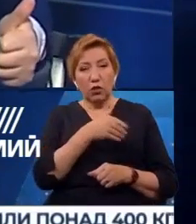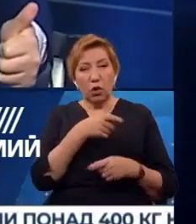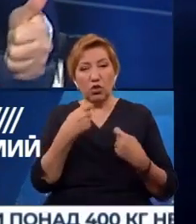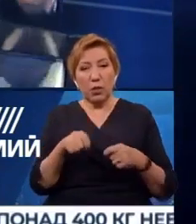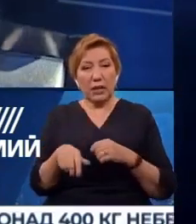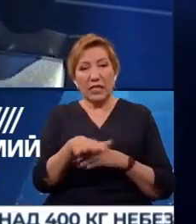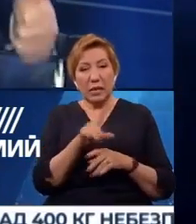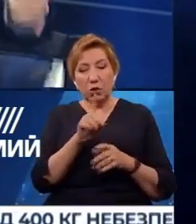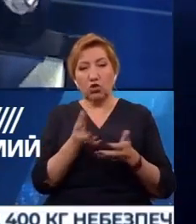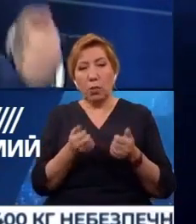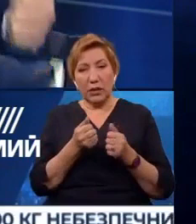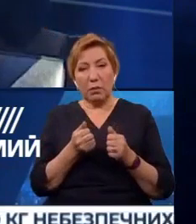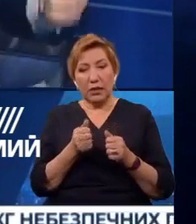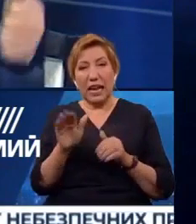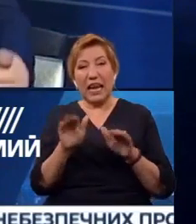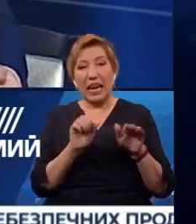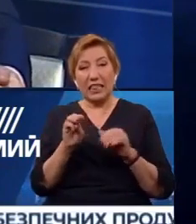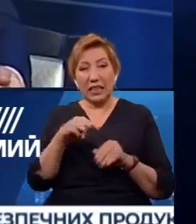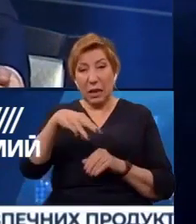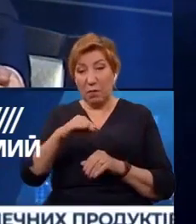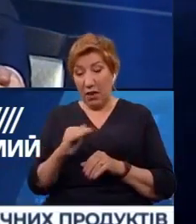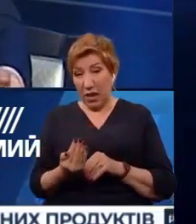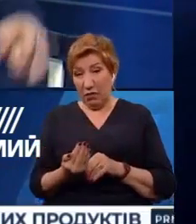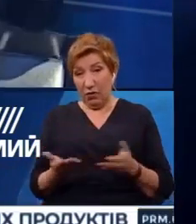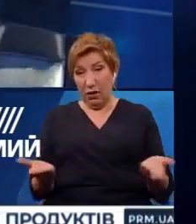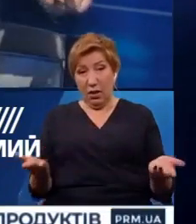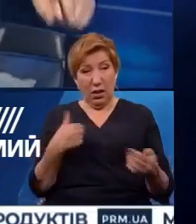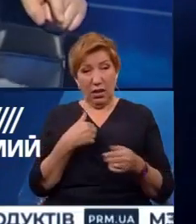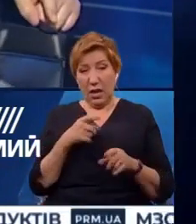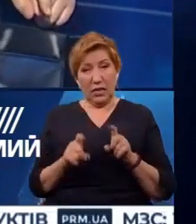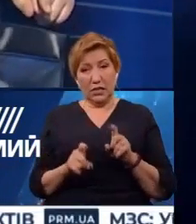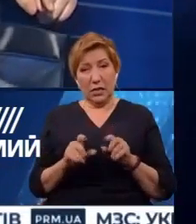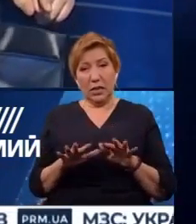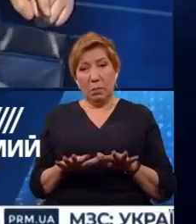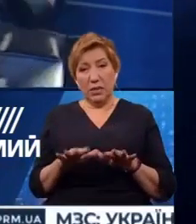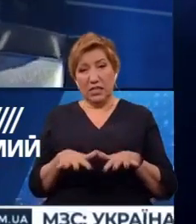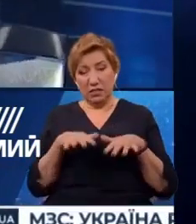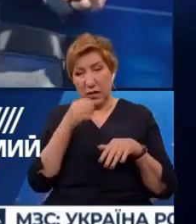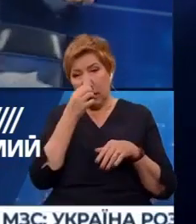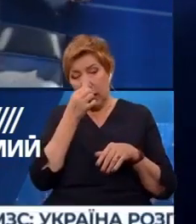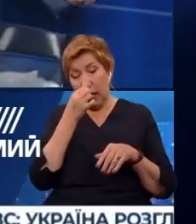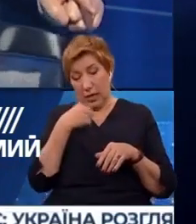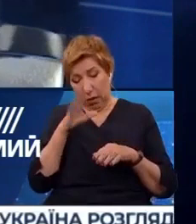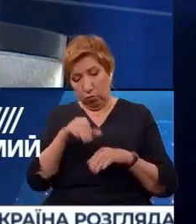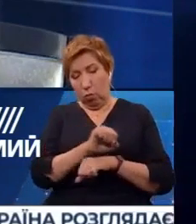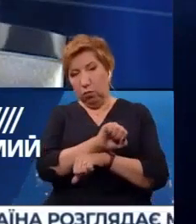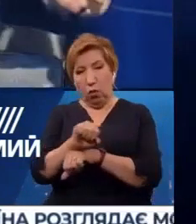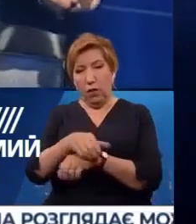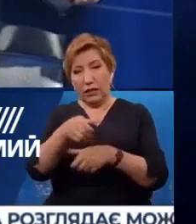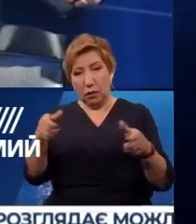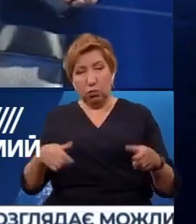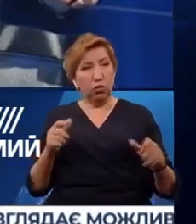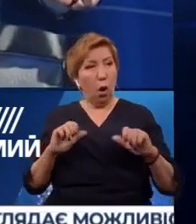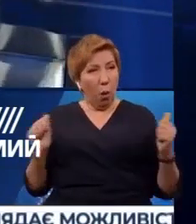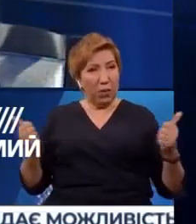продати цю землю, щоб отримати черговий кредит Міжнародного валютного фонду, я не сидітиму на місці в залі. Я блокуватиму трибуну, я об'єднаю